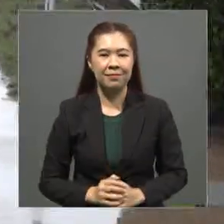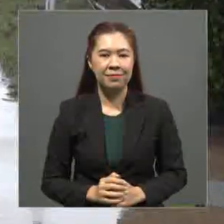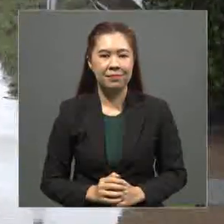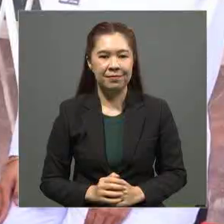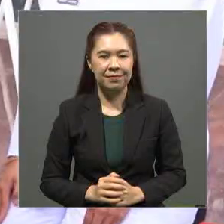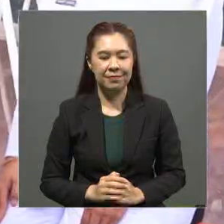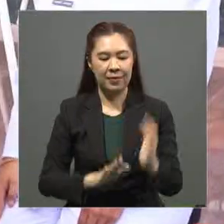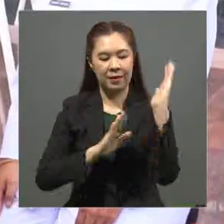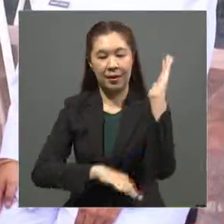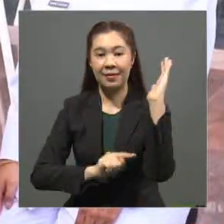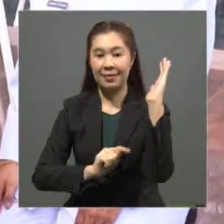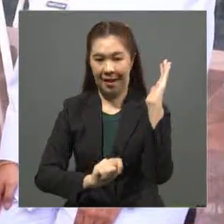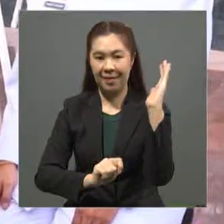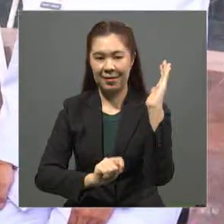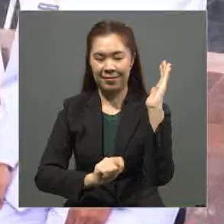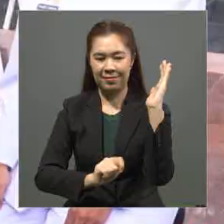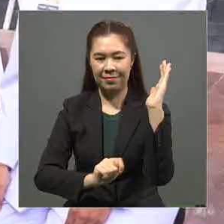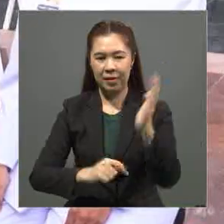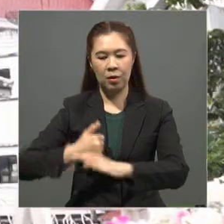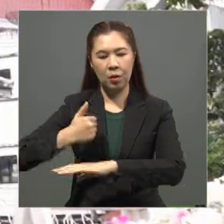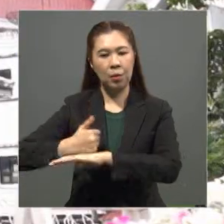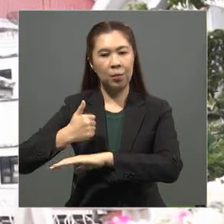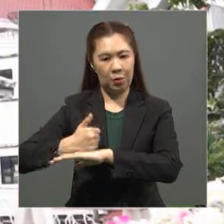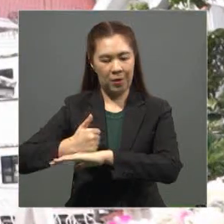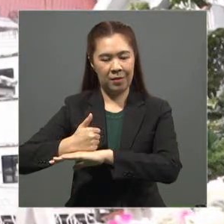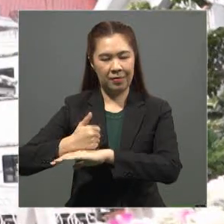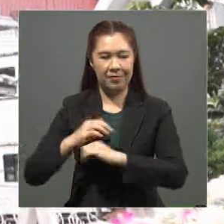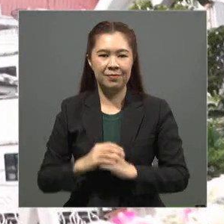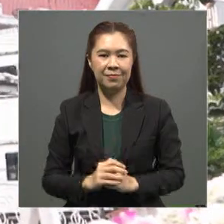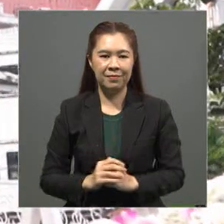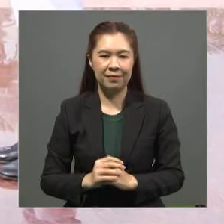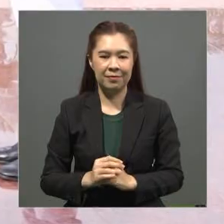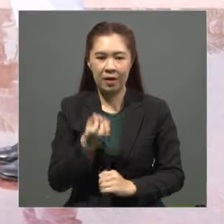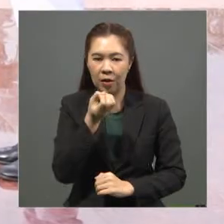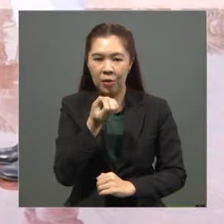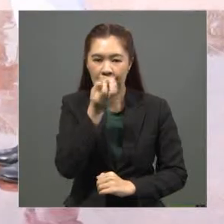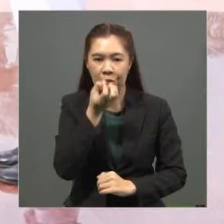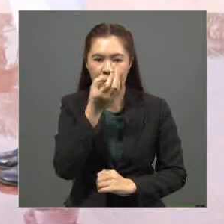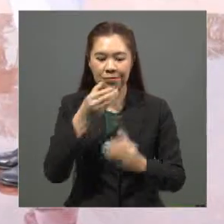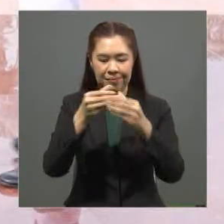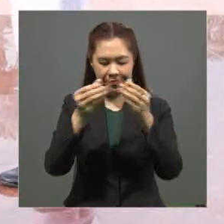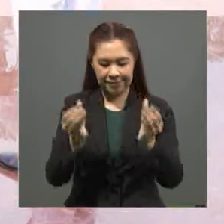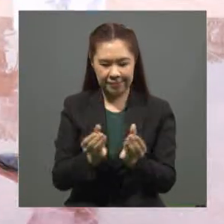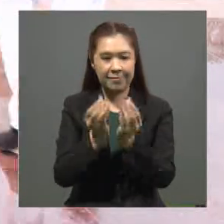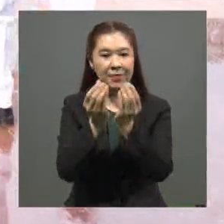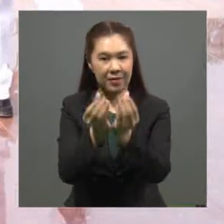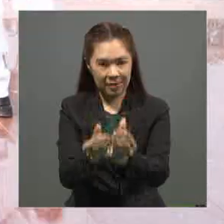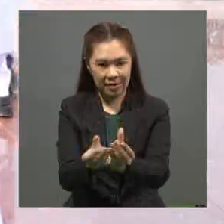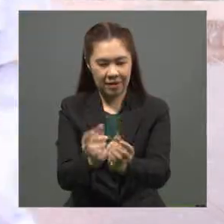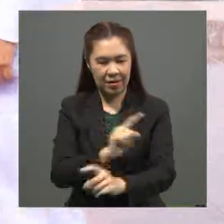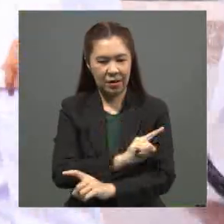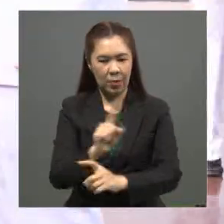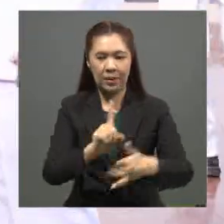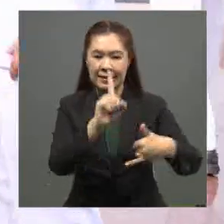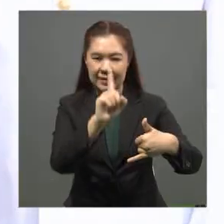จังหวัดตรังนายทรงกรดสว่างวงผู้ว่าราชการจังหวัดตรังก็ประกอบพิธีวางพวงลาถวายราชสักการะเนื่องในวันคล้ายวัน